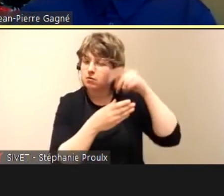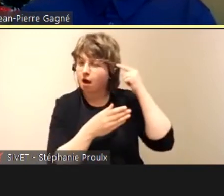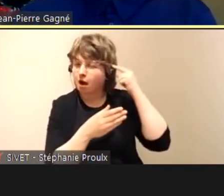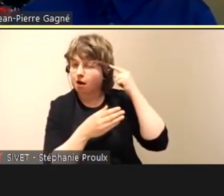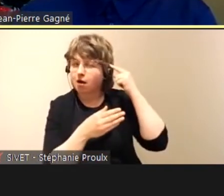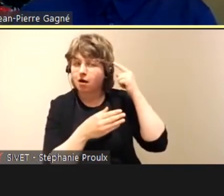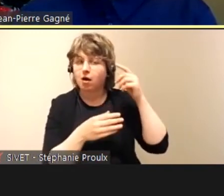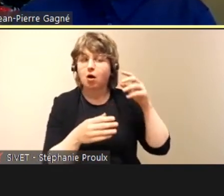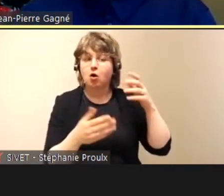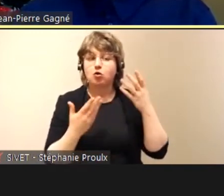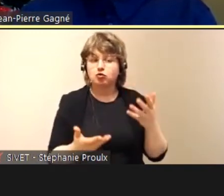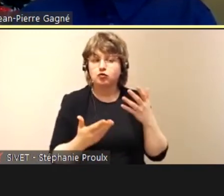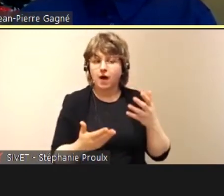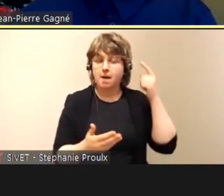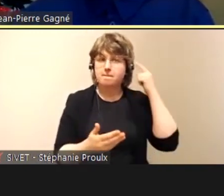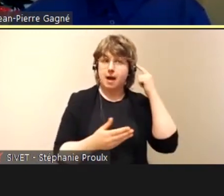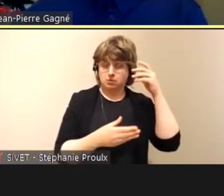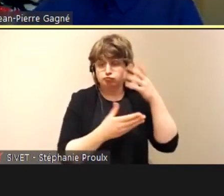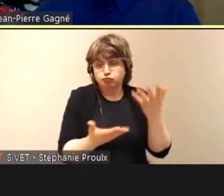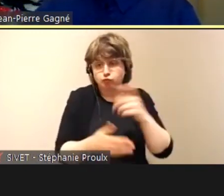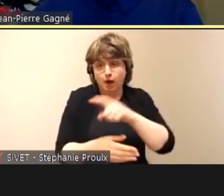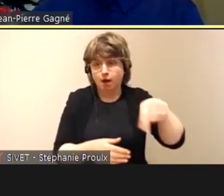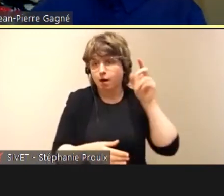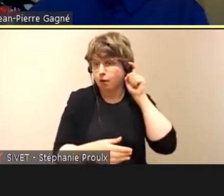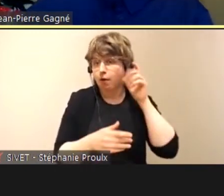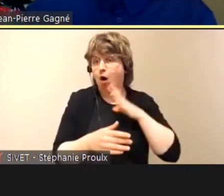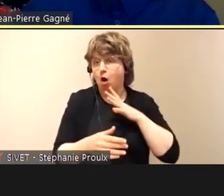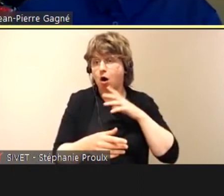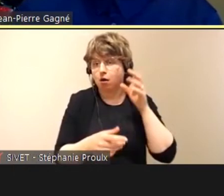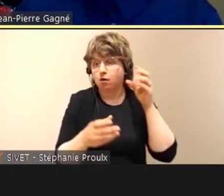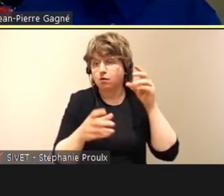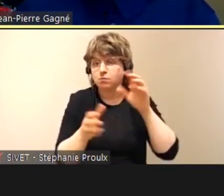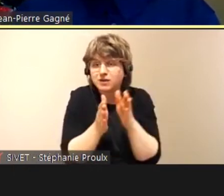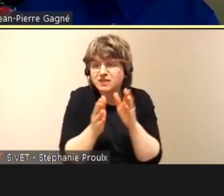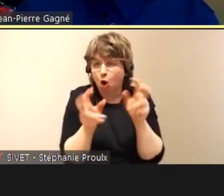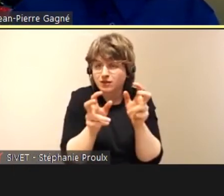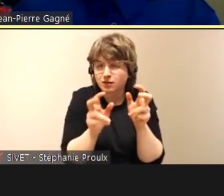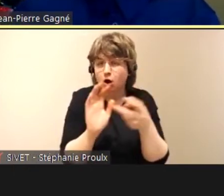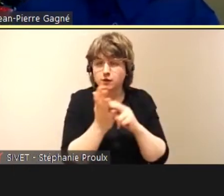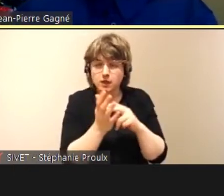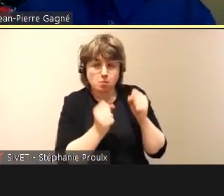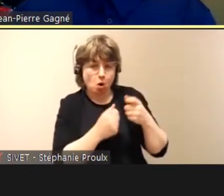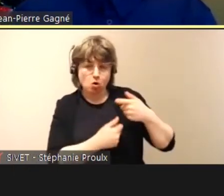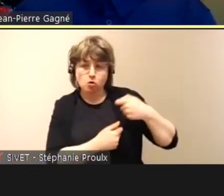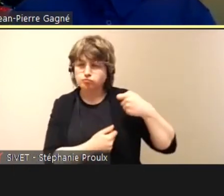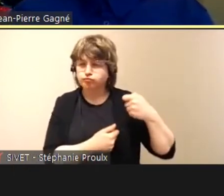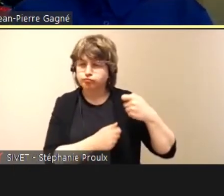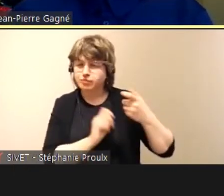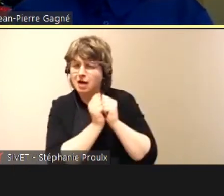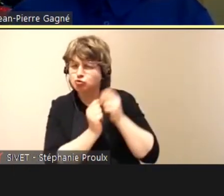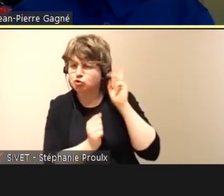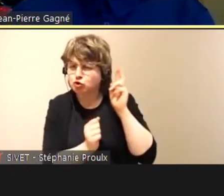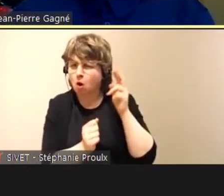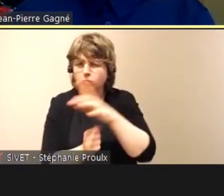comme ayant tous des micro-ordinateurs qui nous permettent de faire tout plein de manipulations du son